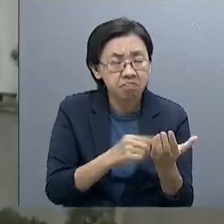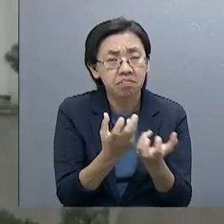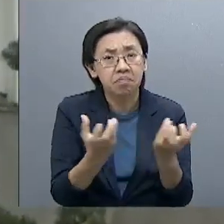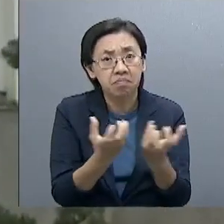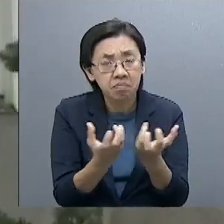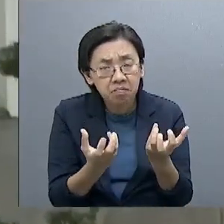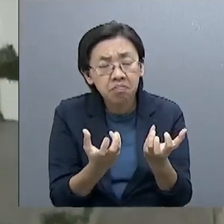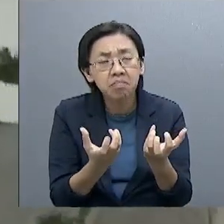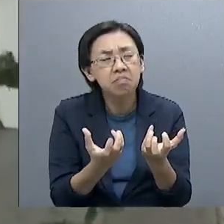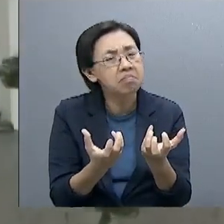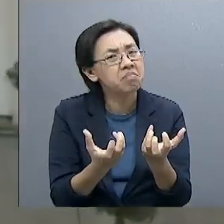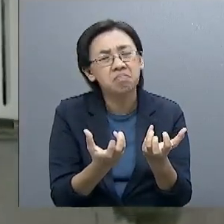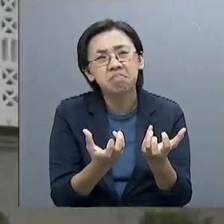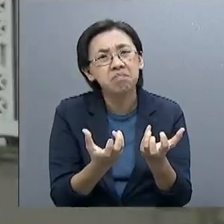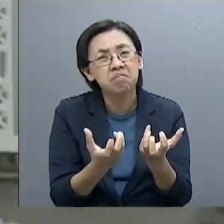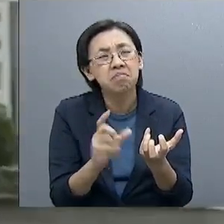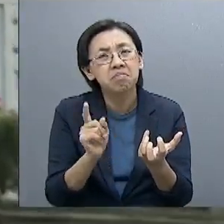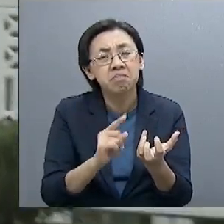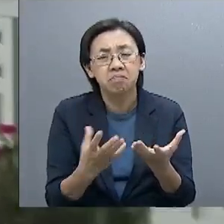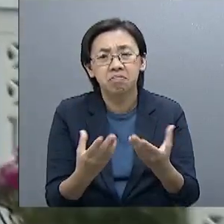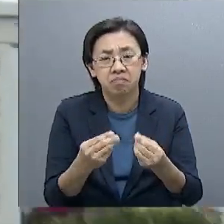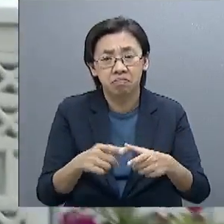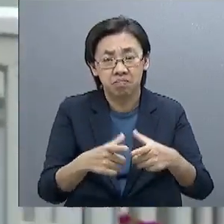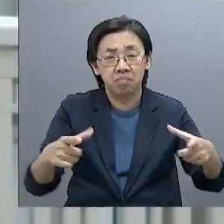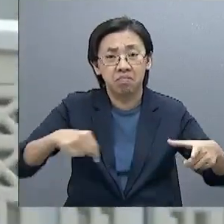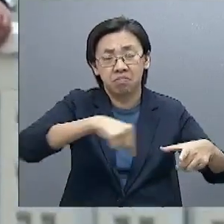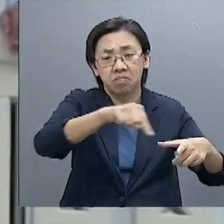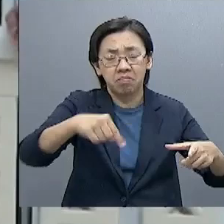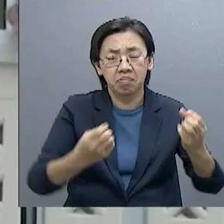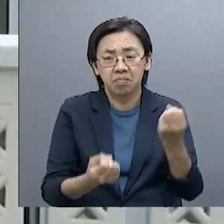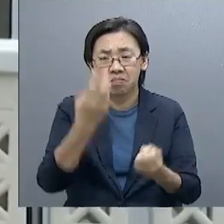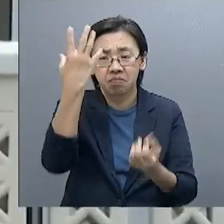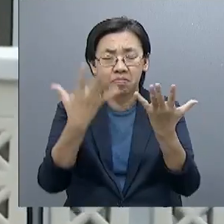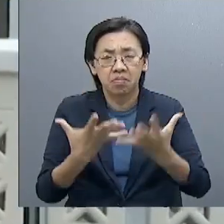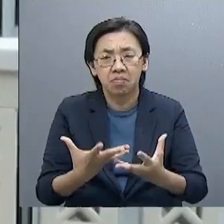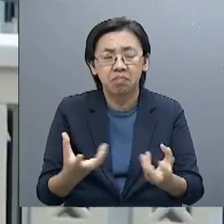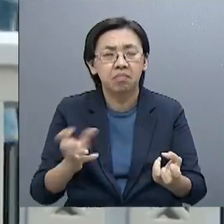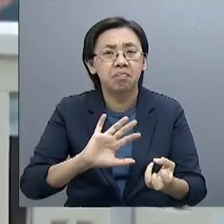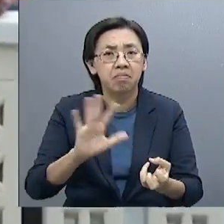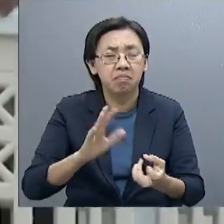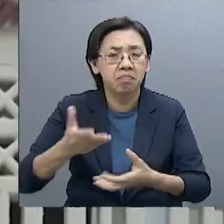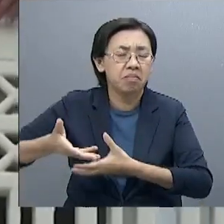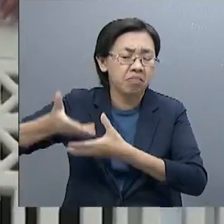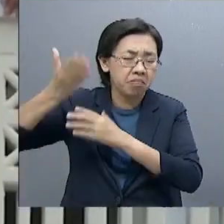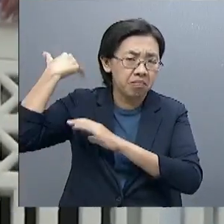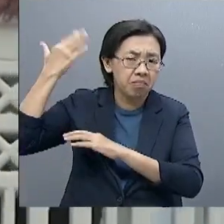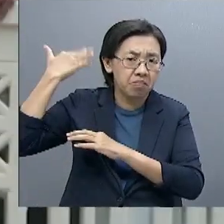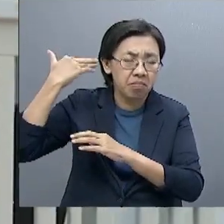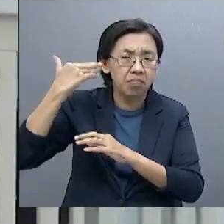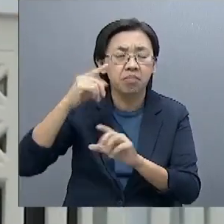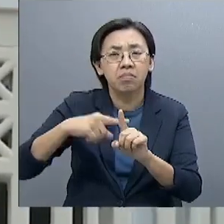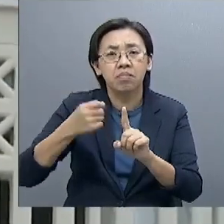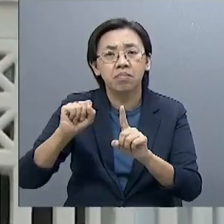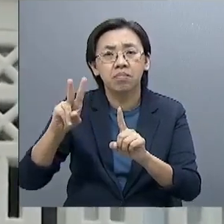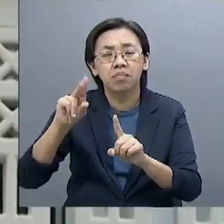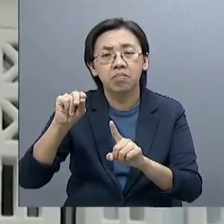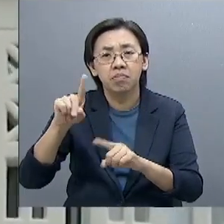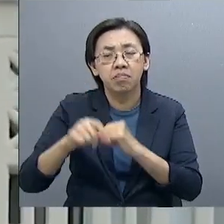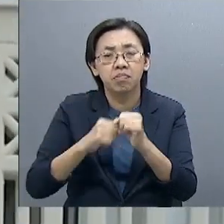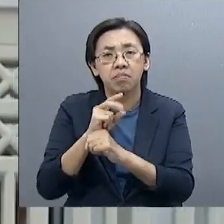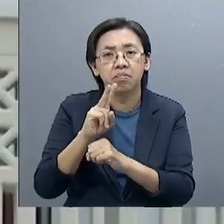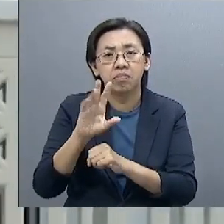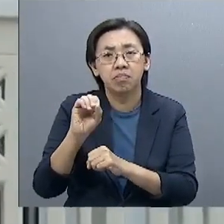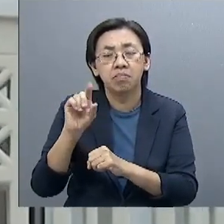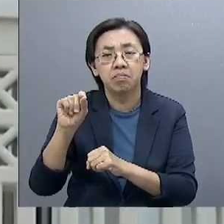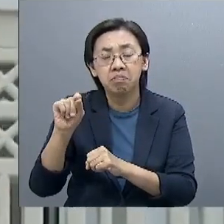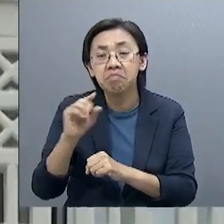านี้ไม่ได้ผลิตบนที่ดินที่มีการทำลายป่าโดยจะนับย้อนหลังไปถึงวันที่31ธันวาคมปี2020